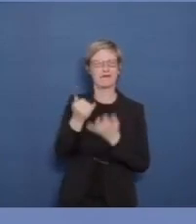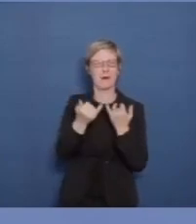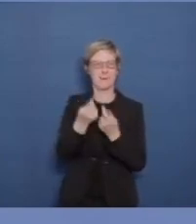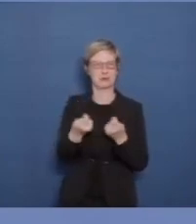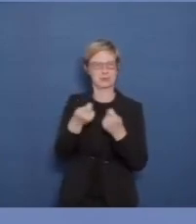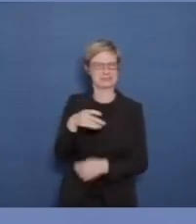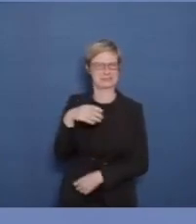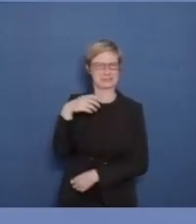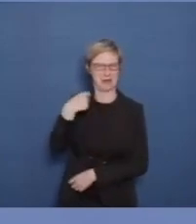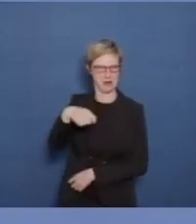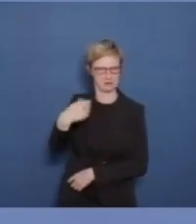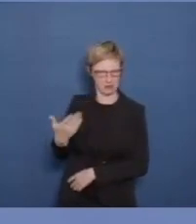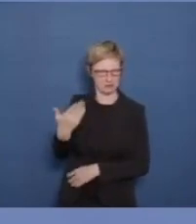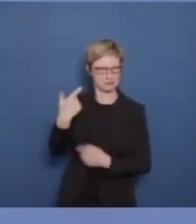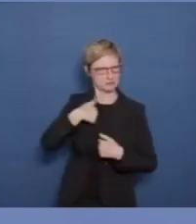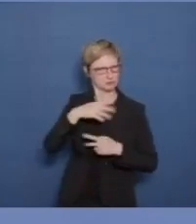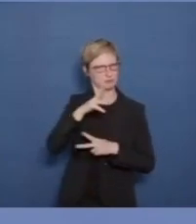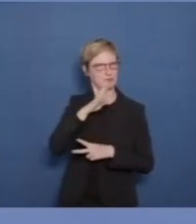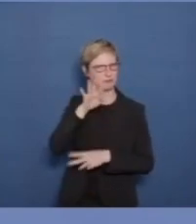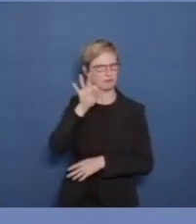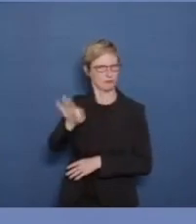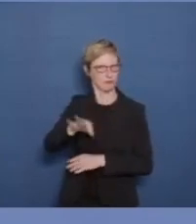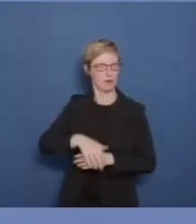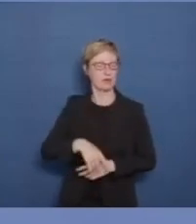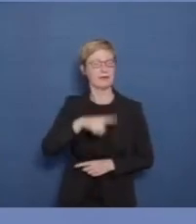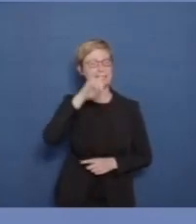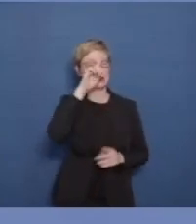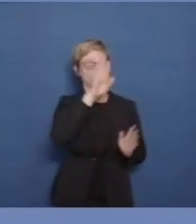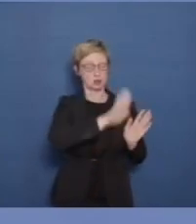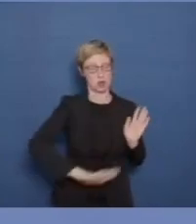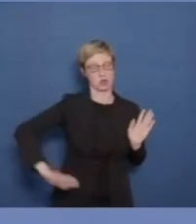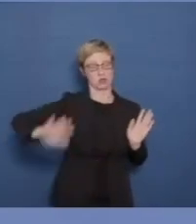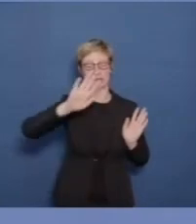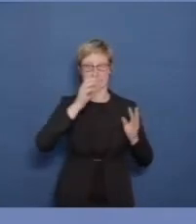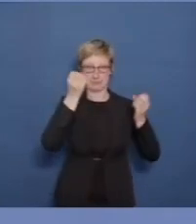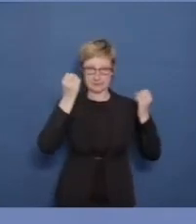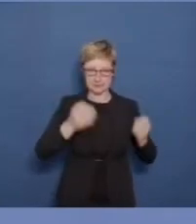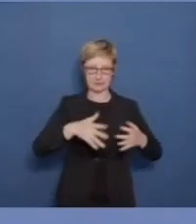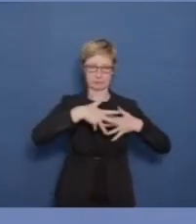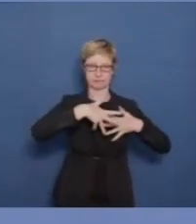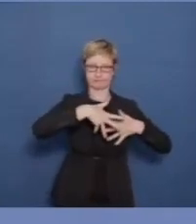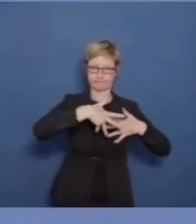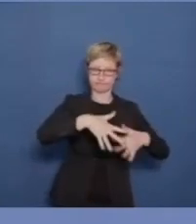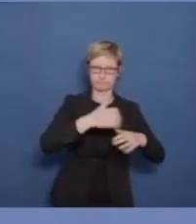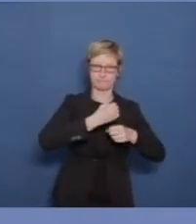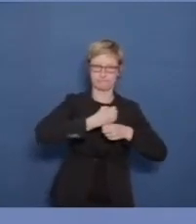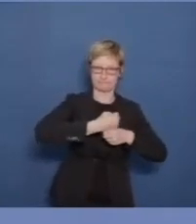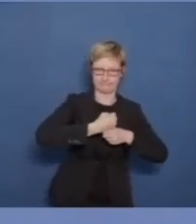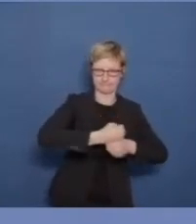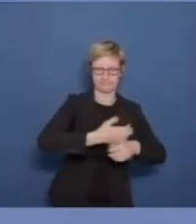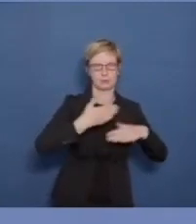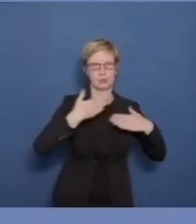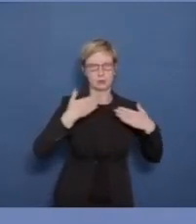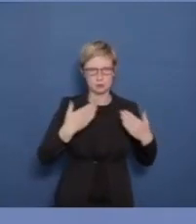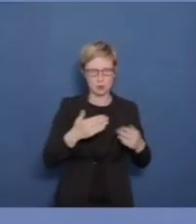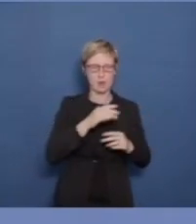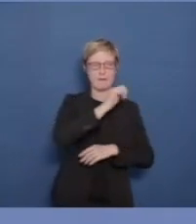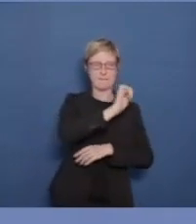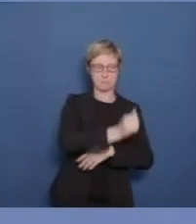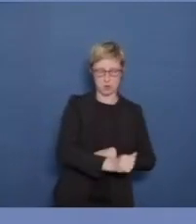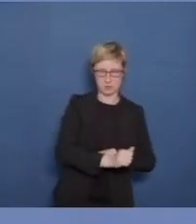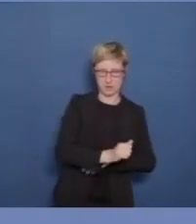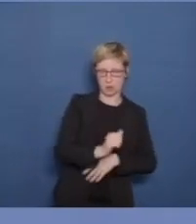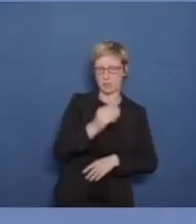Also Sie kommen jetzt zu den Ereignissen in Deutschland. Und da müssen wir ganz genauso klar sein wie bei der Beurteilung der Ereignisse